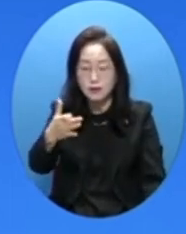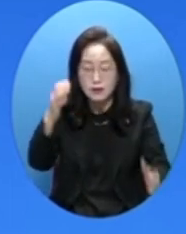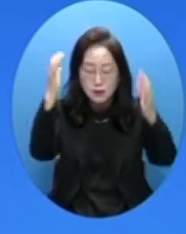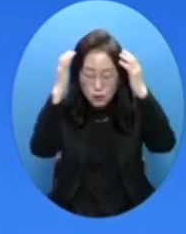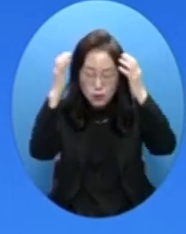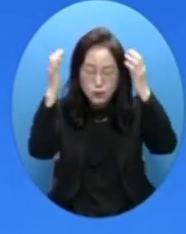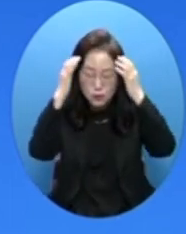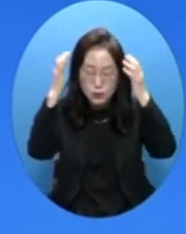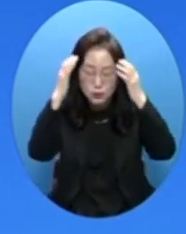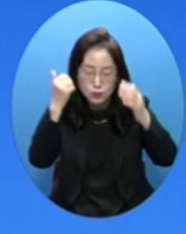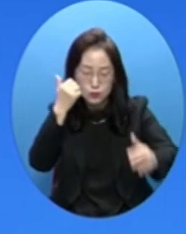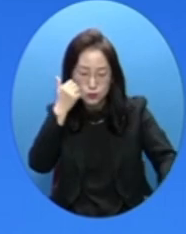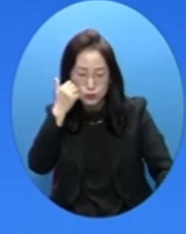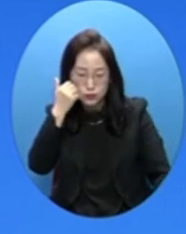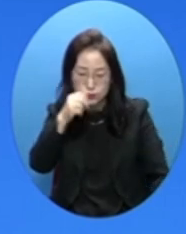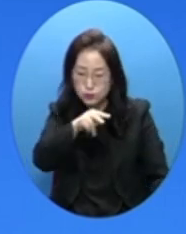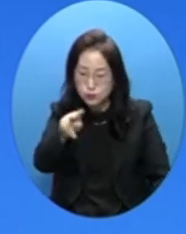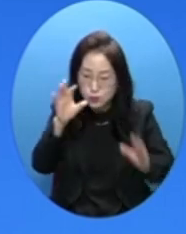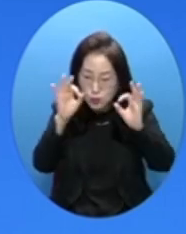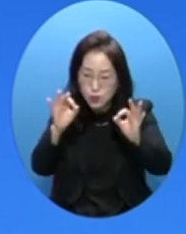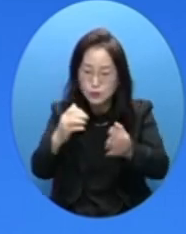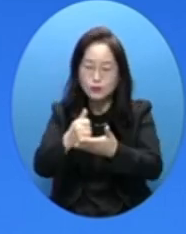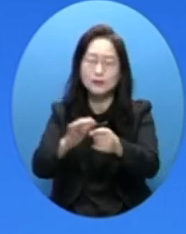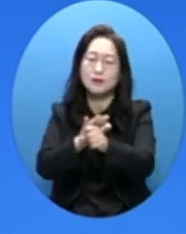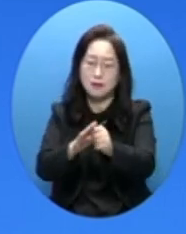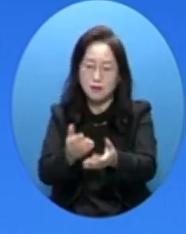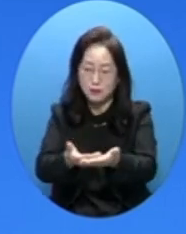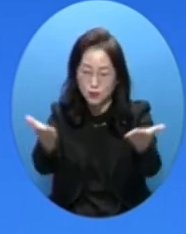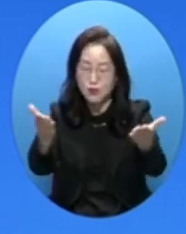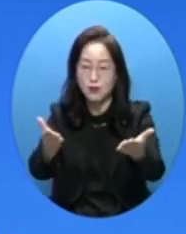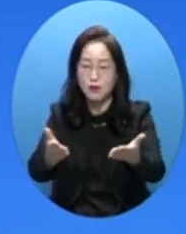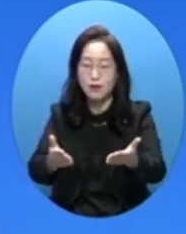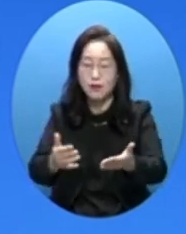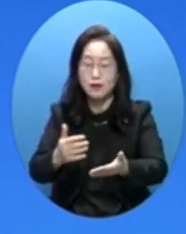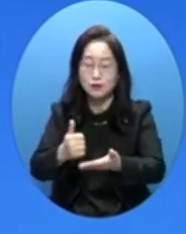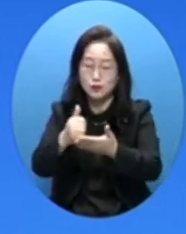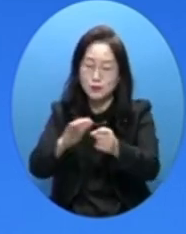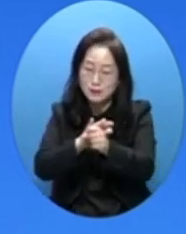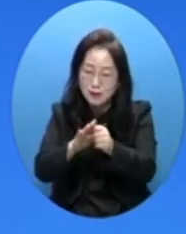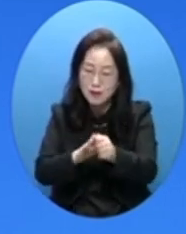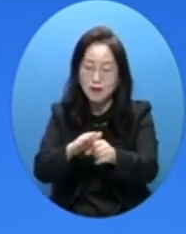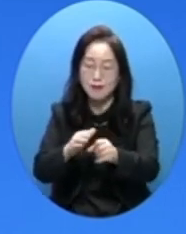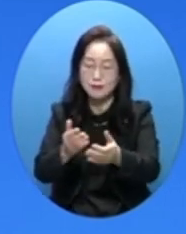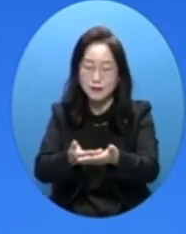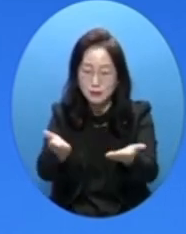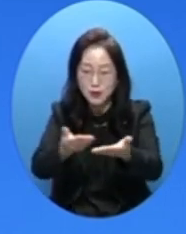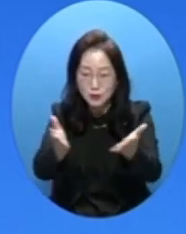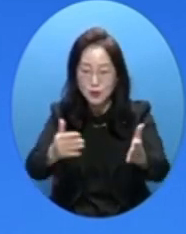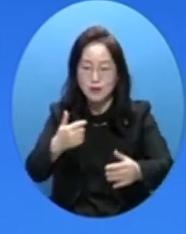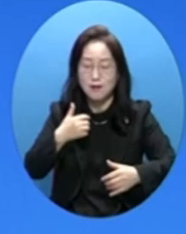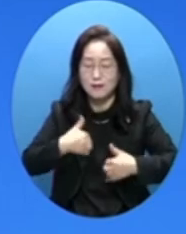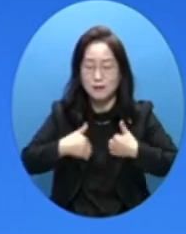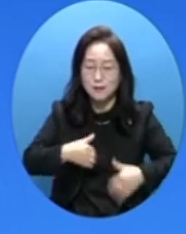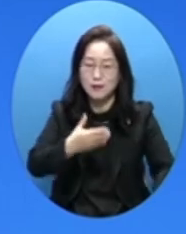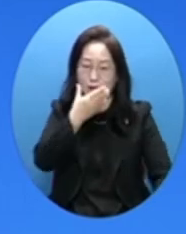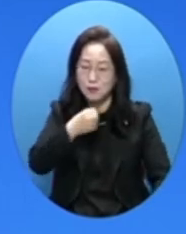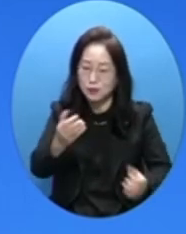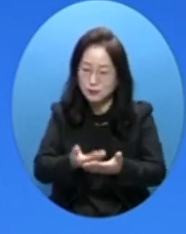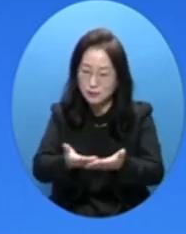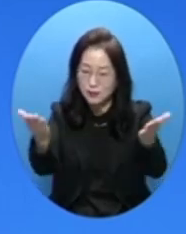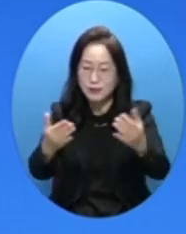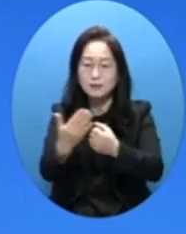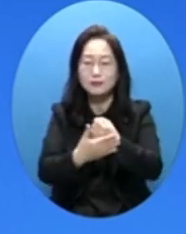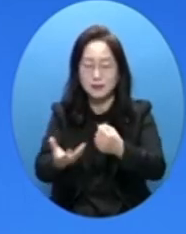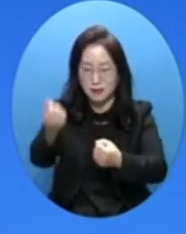우리가 주의 사랑으로 섬기고 돌보아서 우리 모두가 주님의 은혜 가운데 사랑을 나누고 기쁨과 행복을 나누는 그런 은혜가